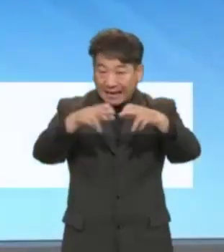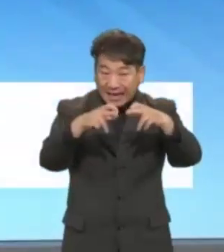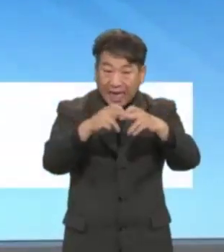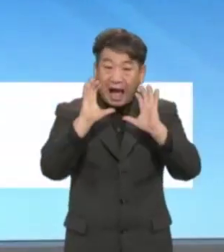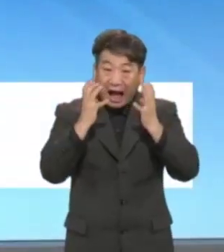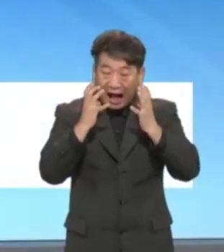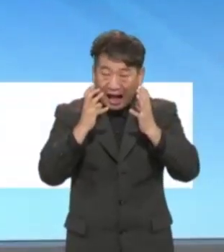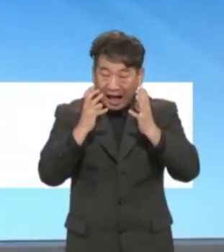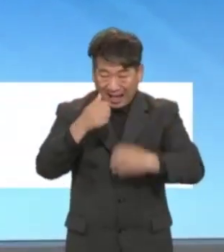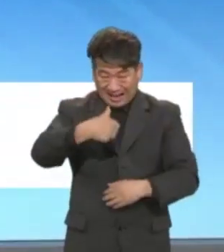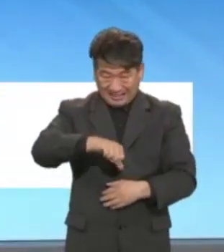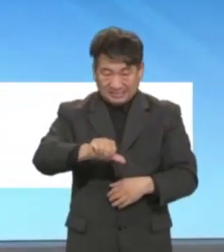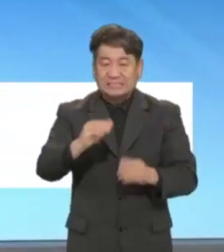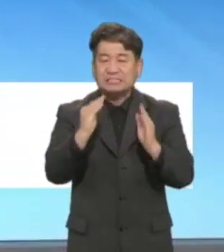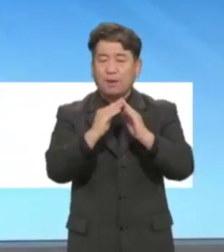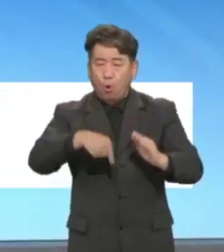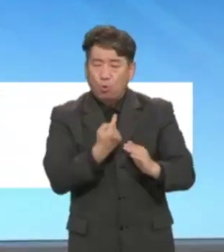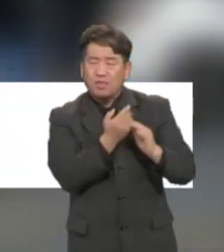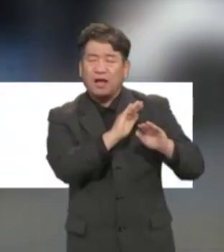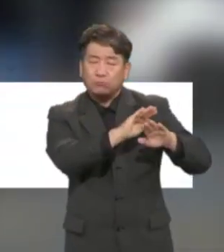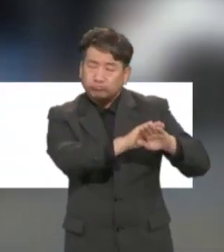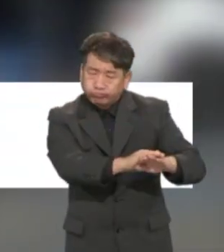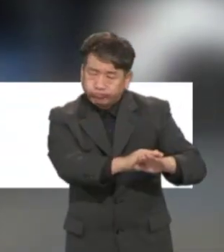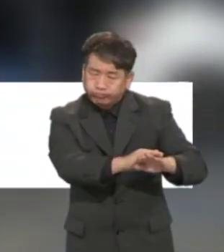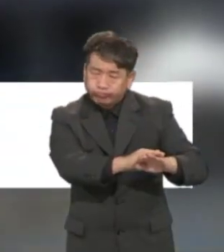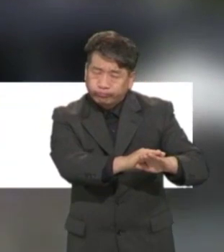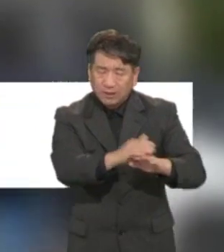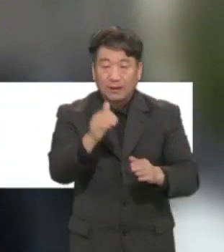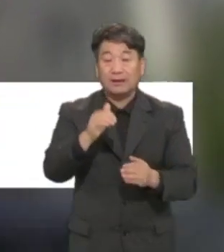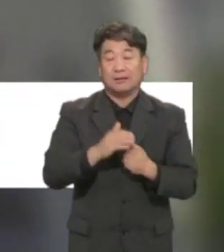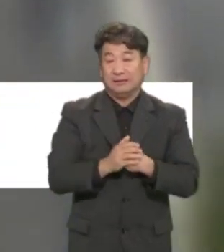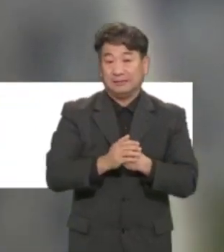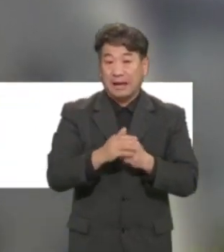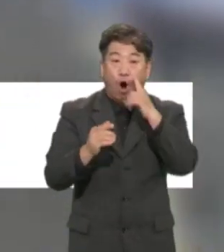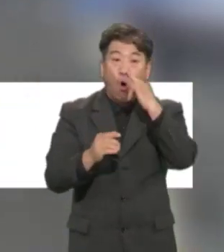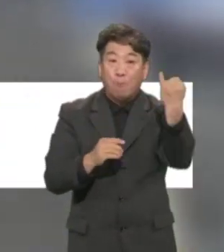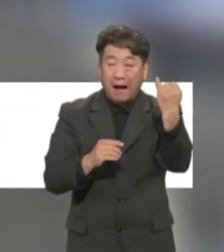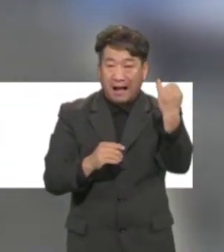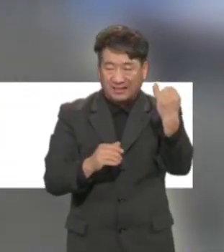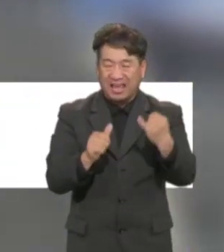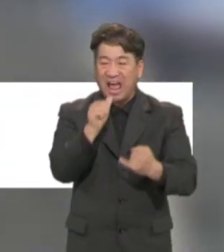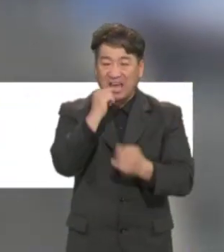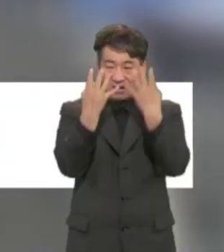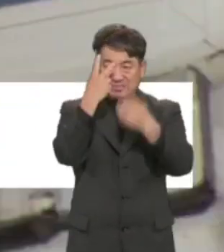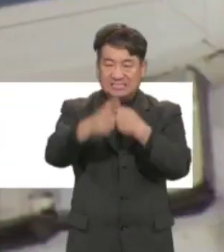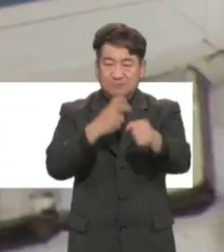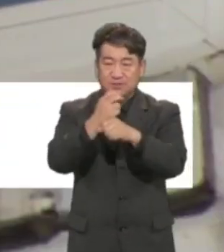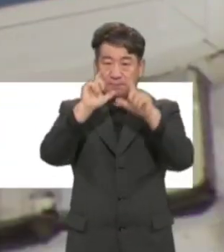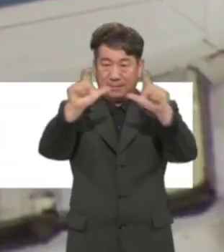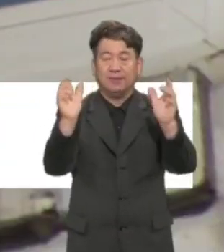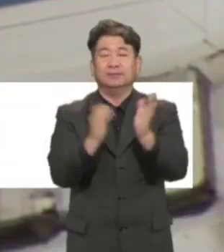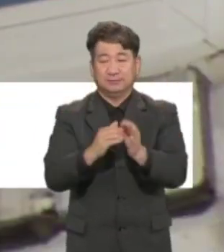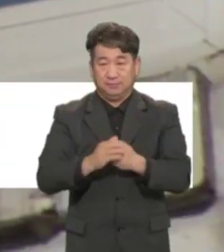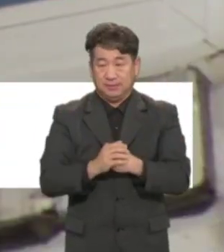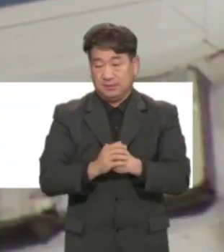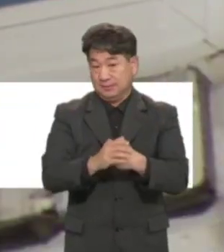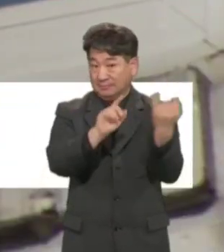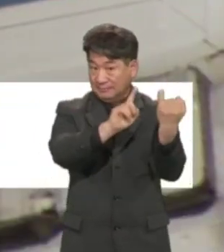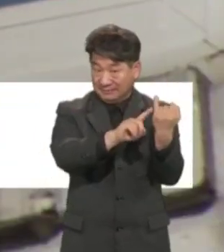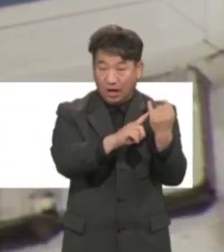장애가 있는 어린아들의 집에 홀로 방치에 숨지게 한 혐의를 받는 30대 친모 a씨에게 징역 20년형이 확정됐습니다